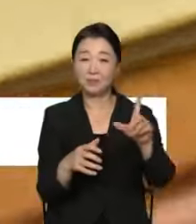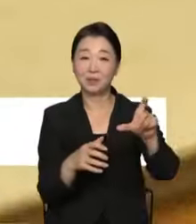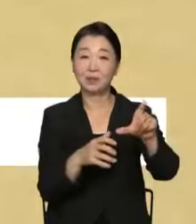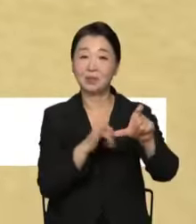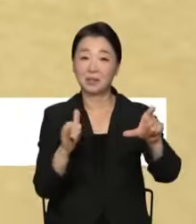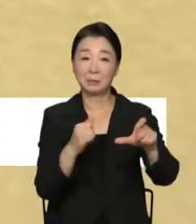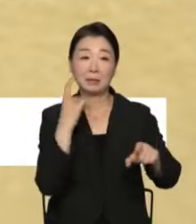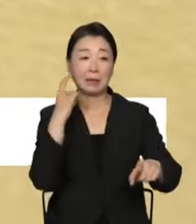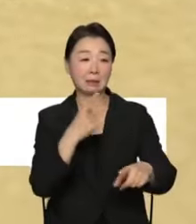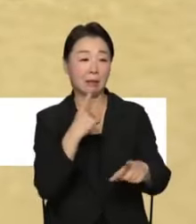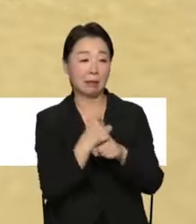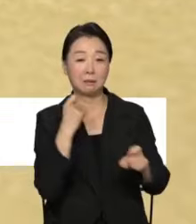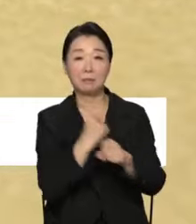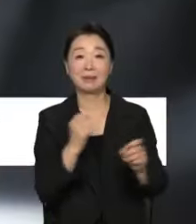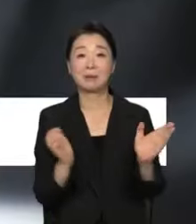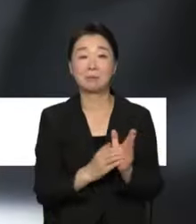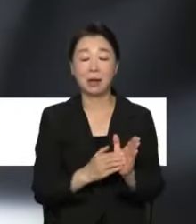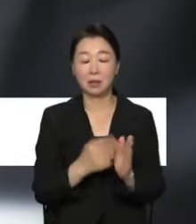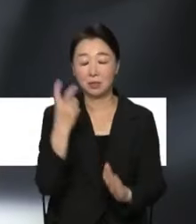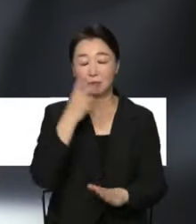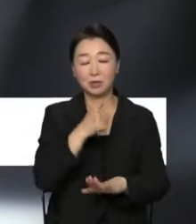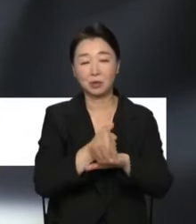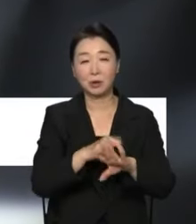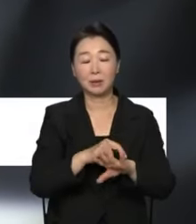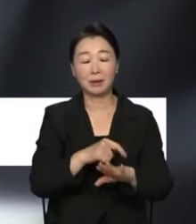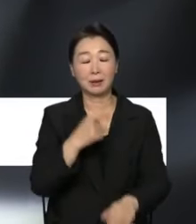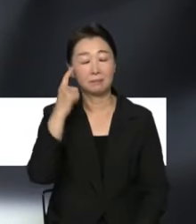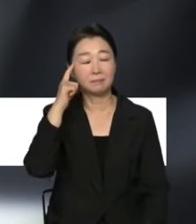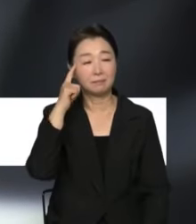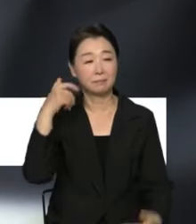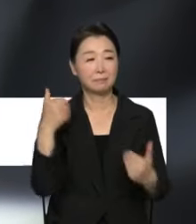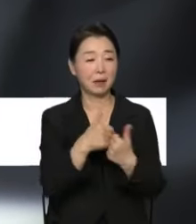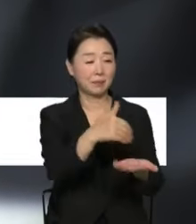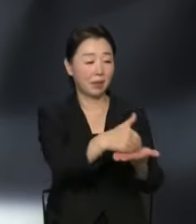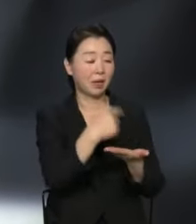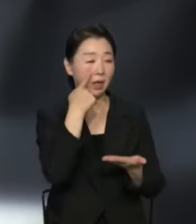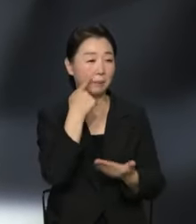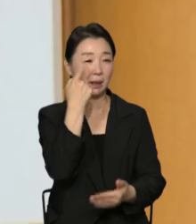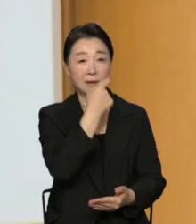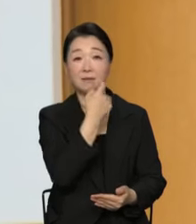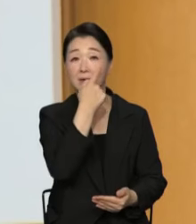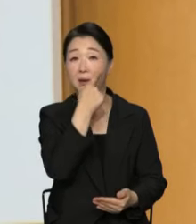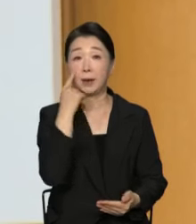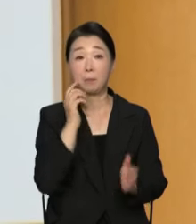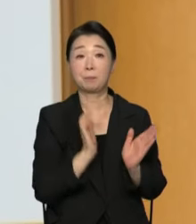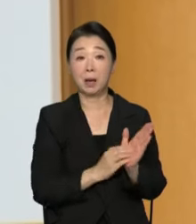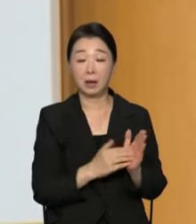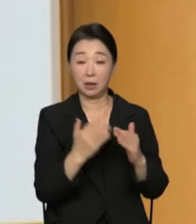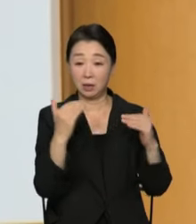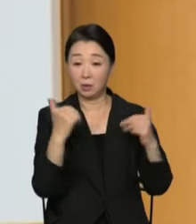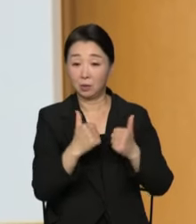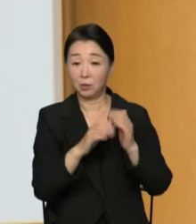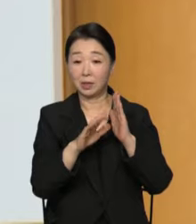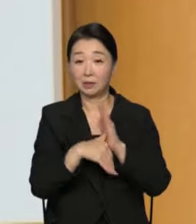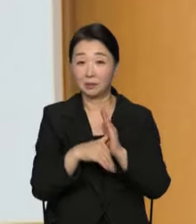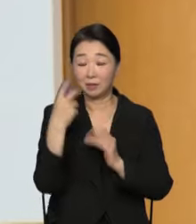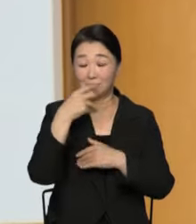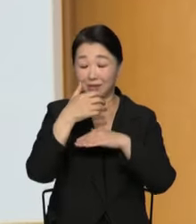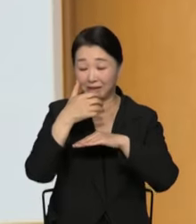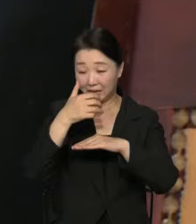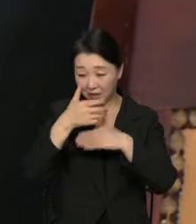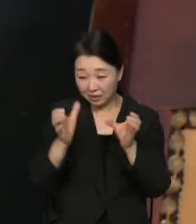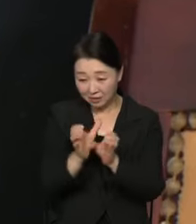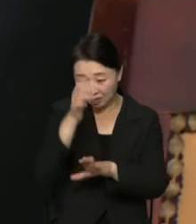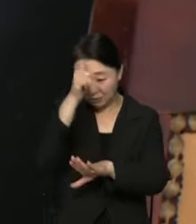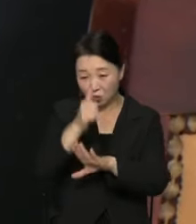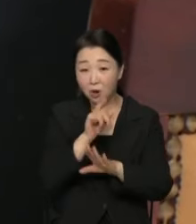적군을 만들어 수사 결과에 대해 의도적 반대 의견을 제시해 논리를 검증한 겁니다. 이날 회의는 수사팀이 수사 결과를 보고한